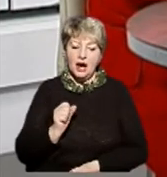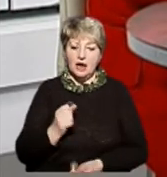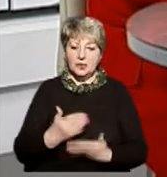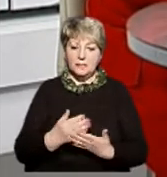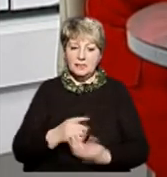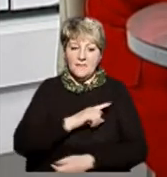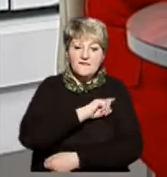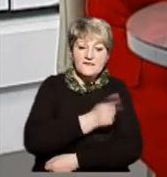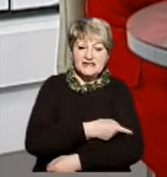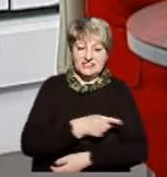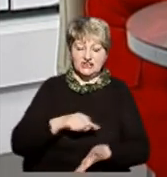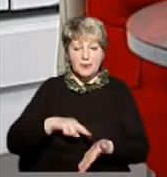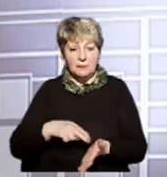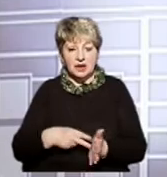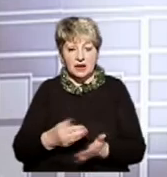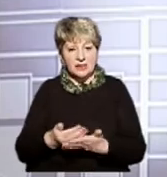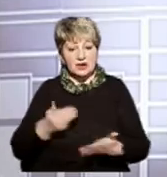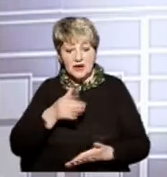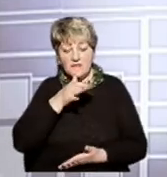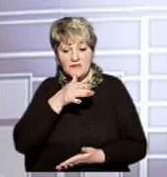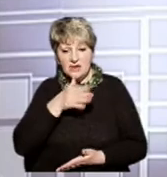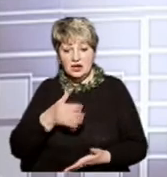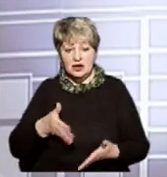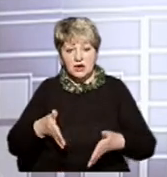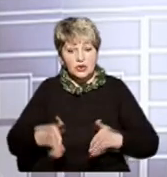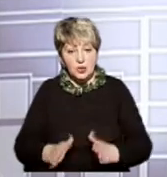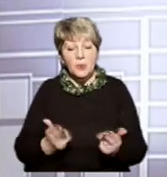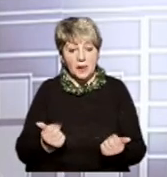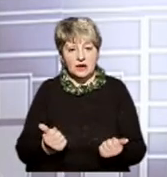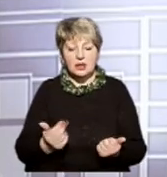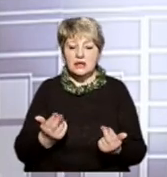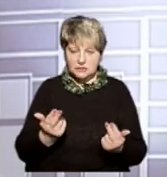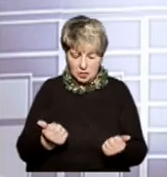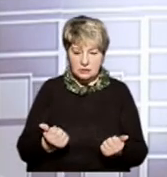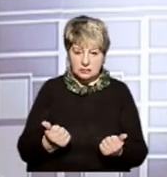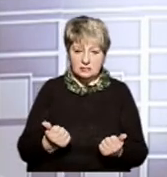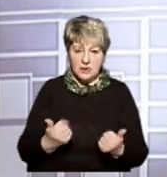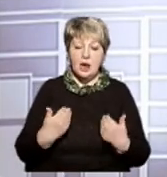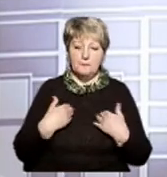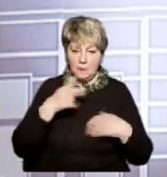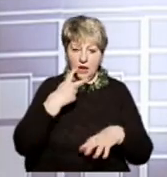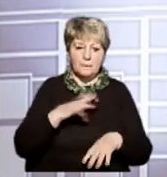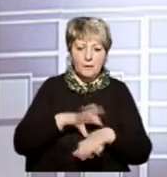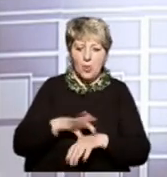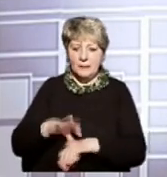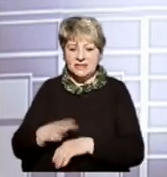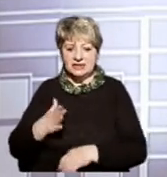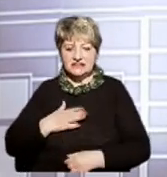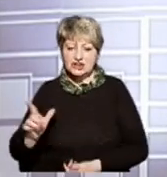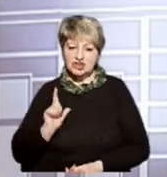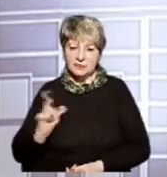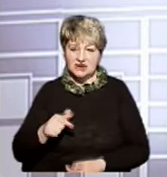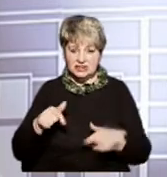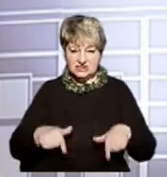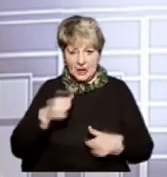якось відображається? Можливо, перечесні пологи так, якісь? Так. Ви знаєте, ми помітили от з фахівцями, з моїми колегами, що за